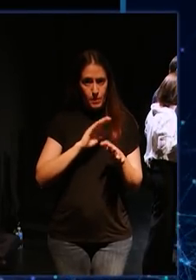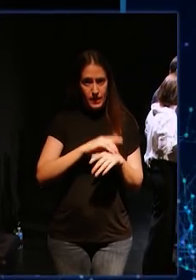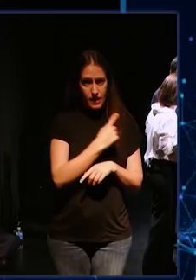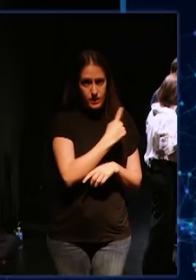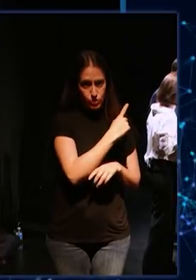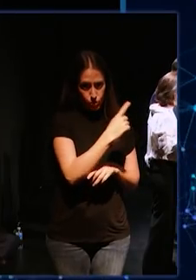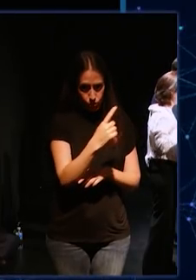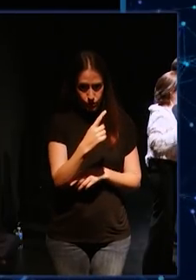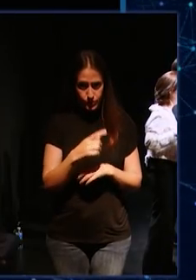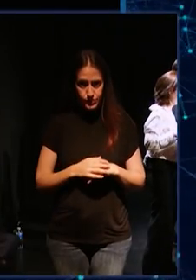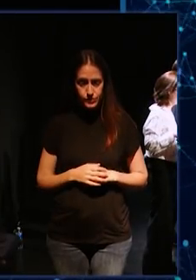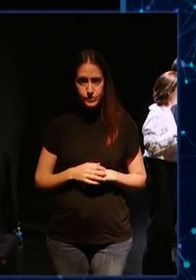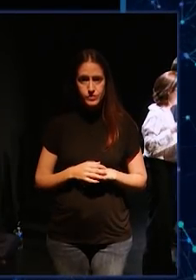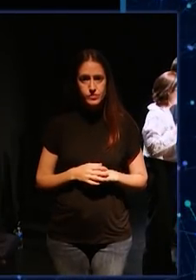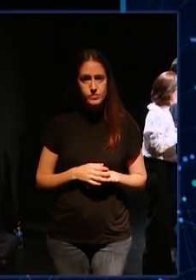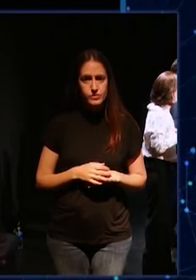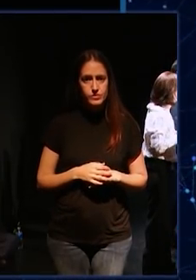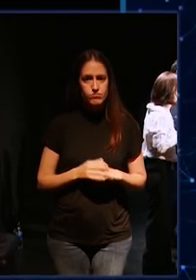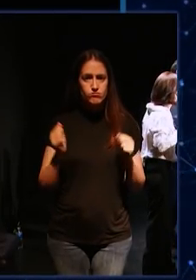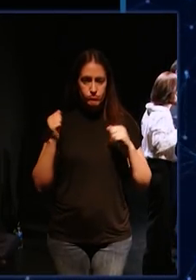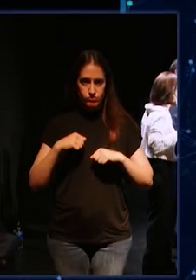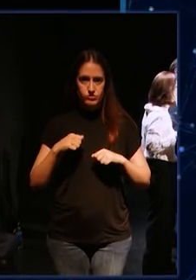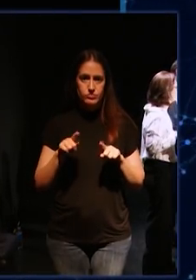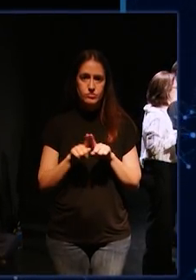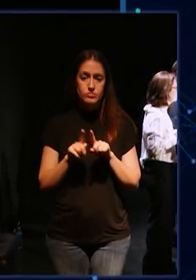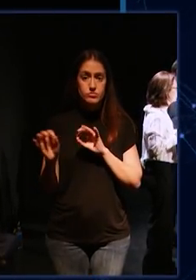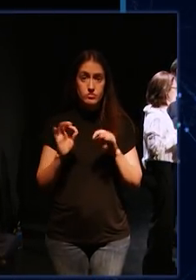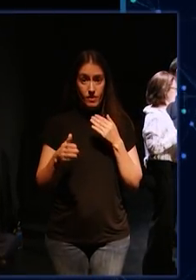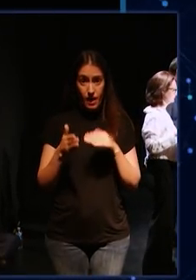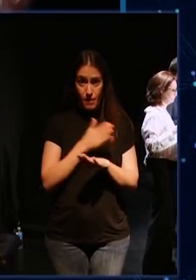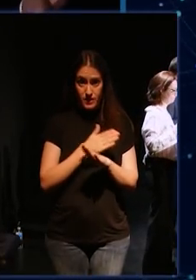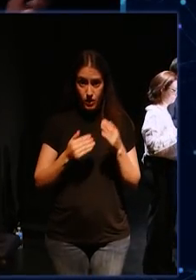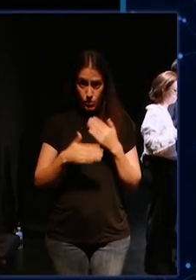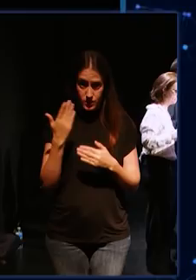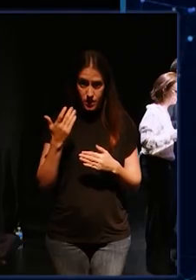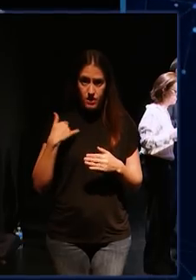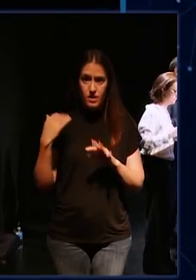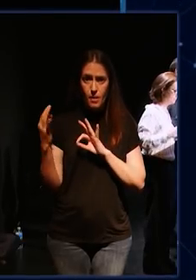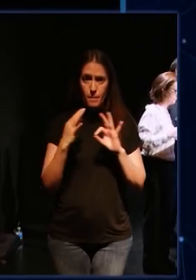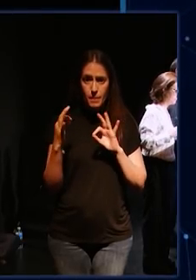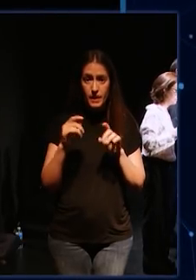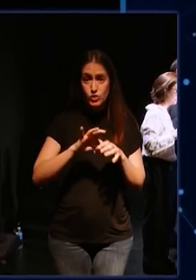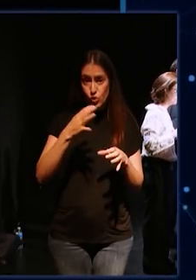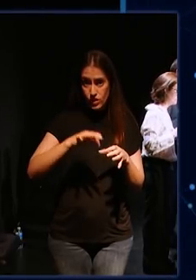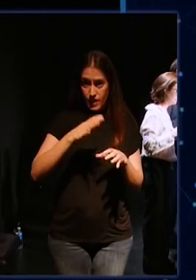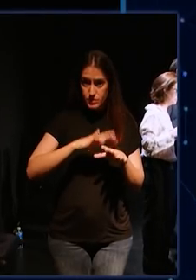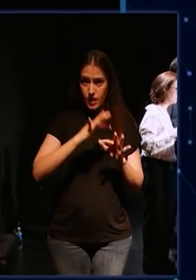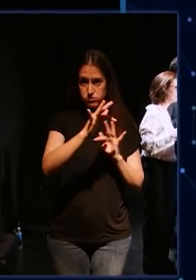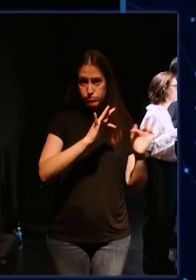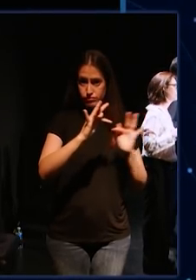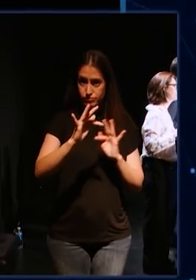dels candidats i candidates. Molt bé, abans de començar aquest debat hem fet amb ells un sorteig per l'ordre